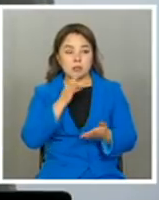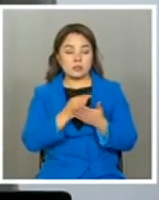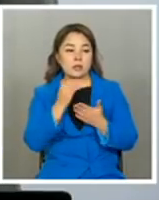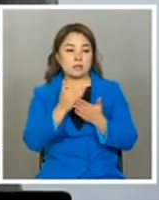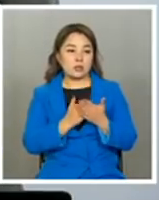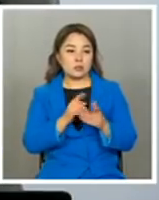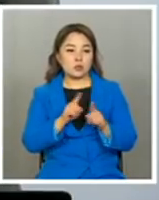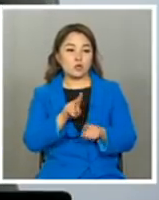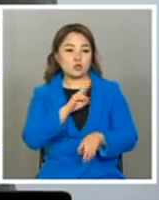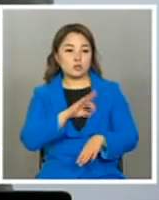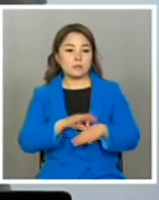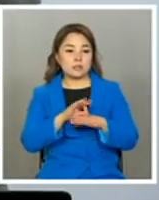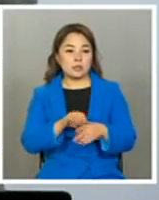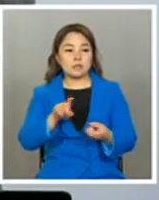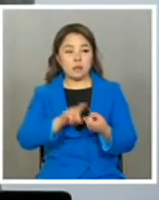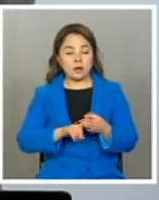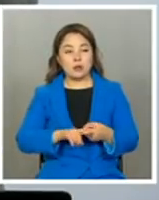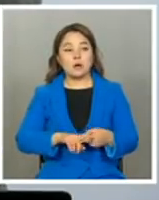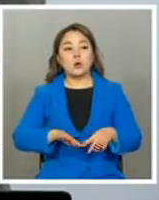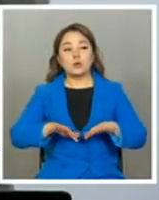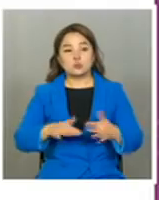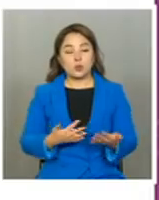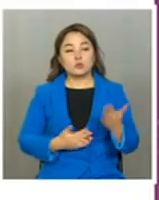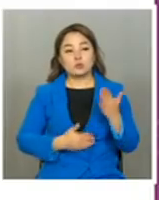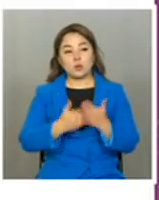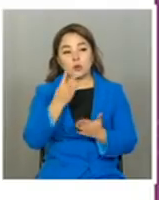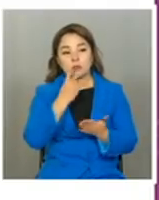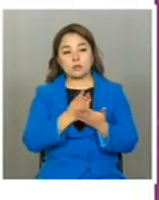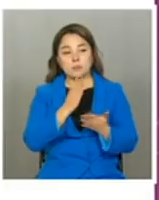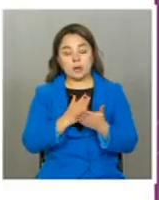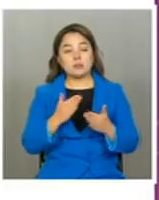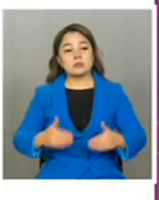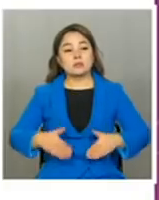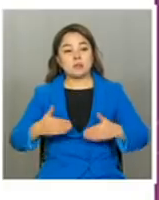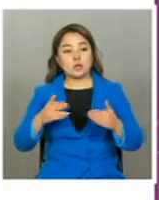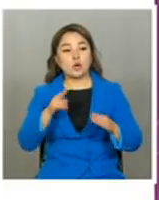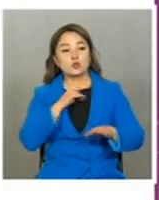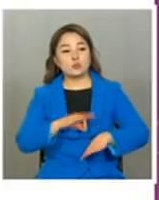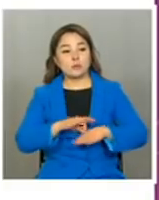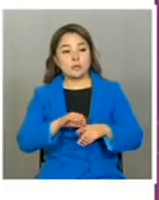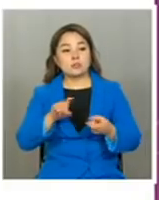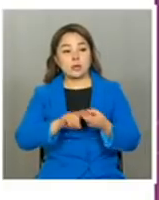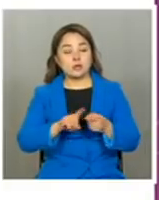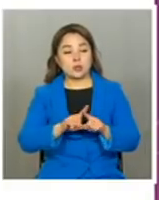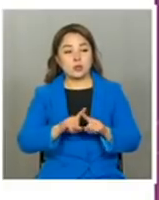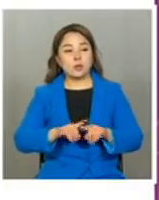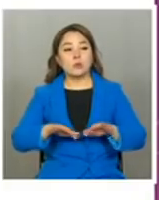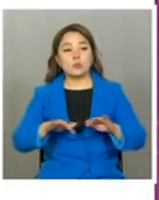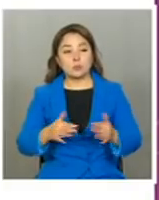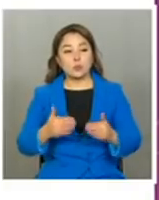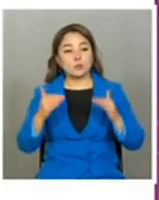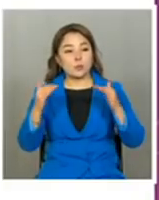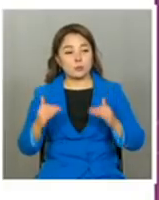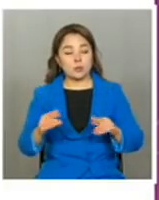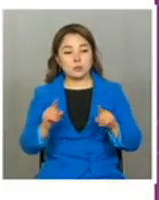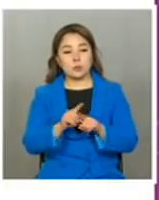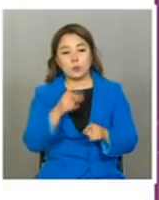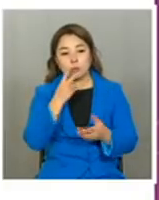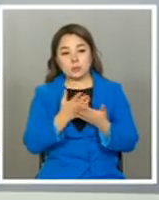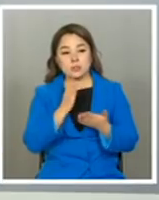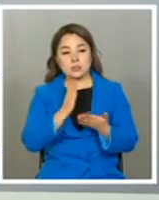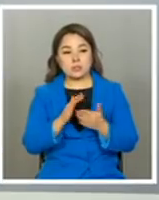жұмыс кезінде қажу жоғары болып келеді. Ал динамикалық жұмыс кезінде қажу төмен деңгейді